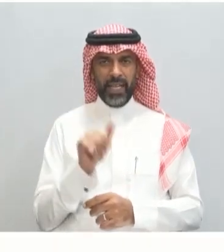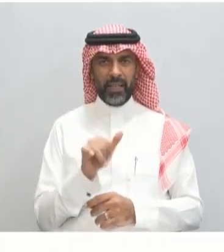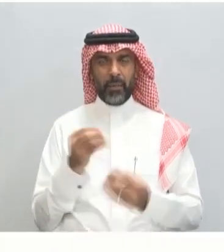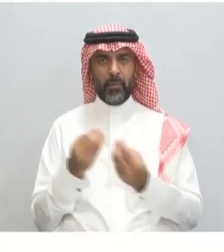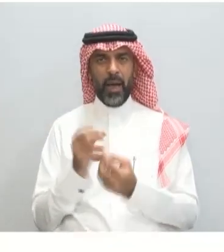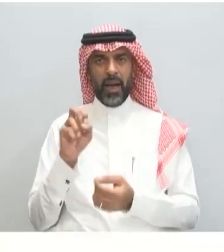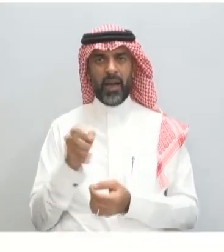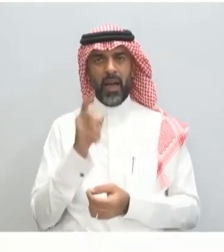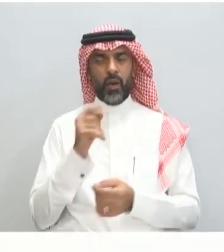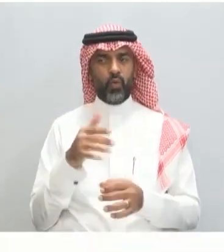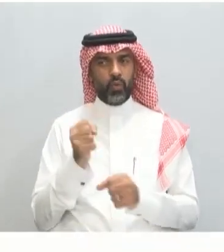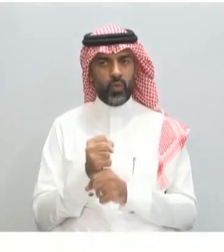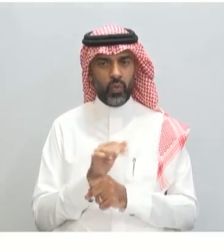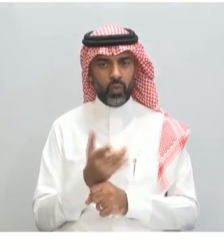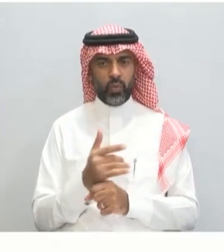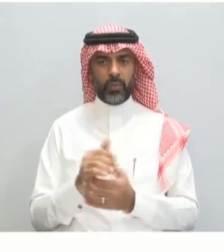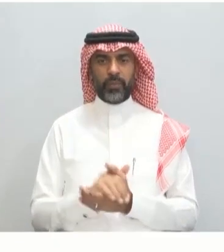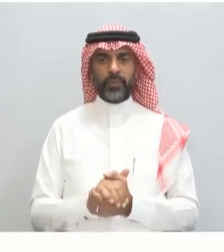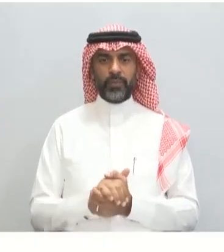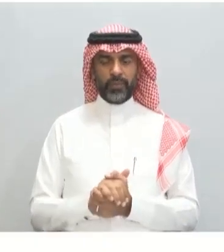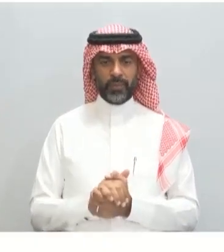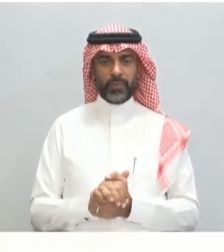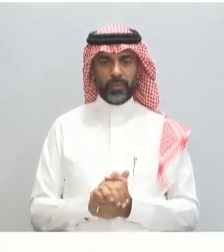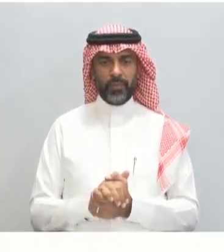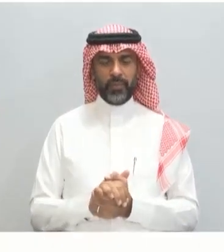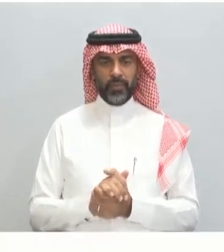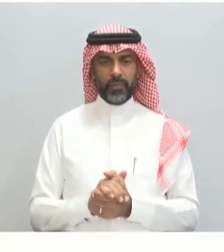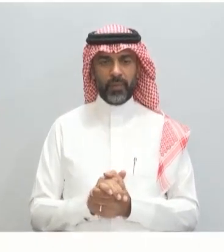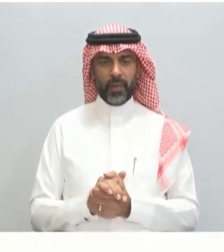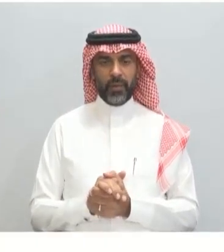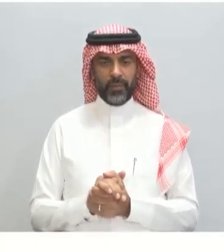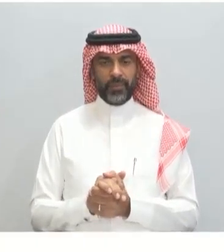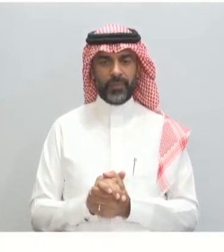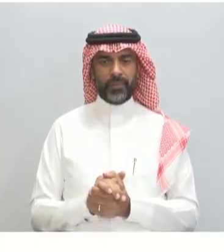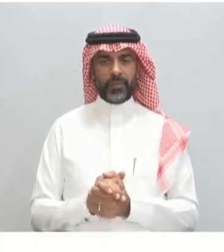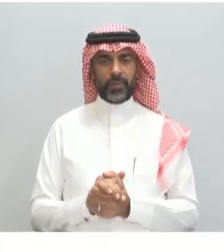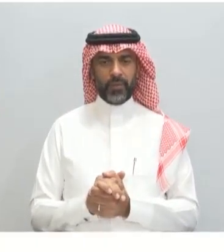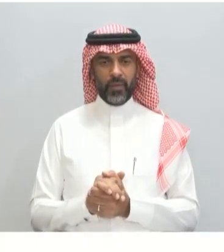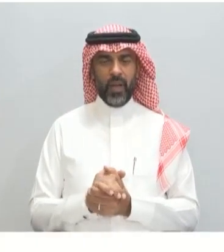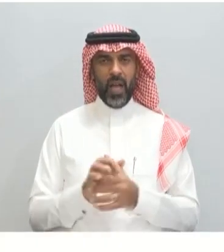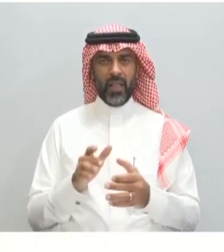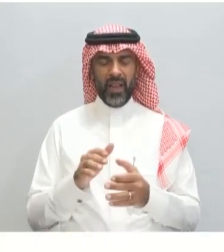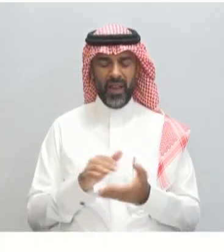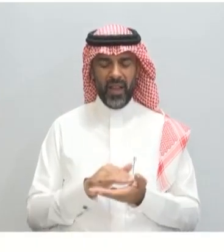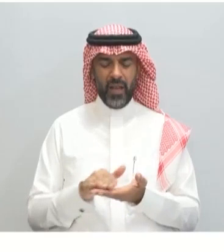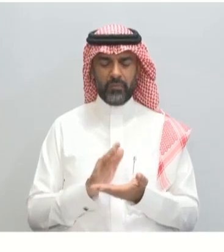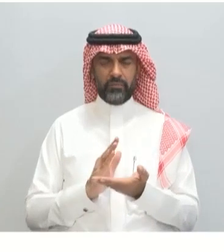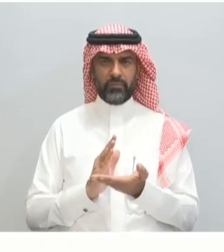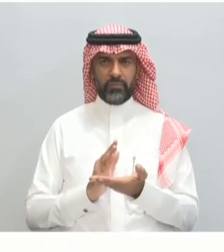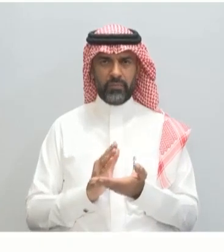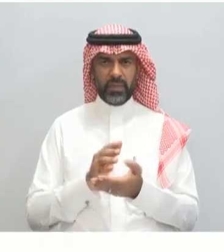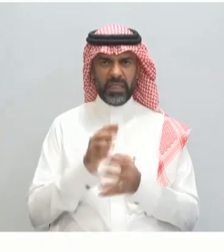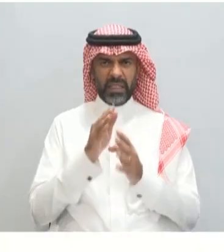يحدث واذا التقات صفيحه قاريه بصفيحه اخرى ماذا يحدث وماذا ينتج لنا وحينما تحدثنا عن الصدوع